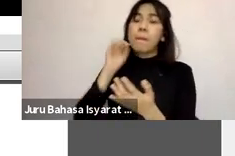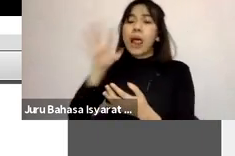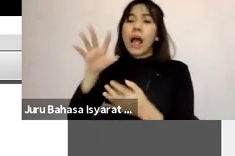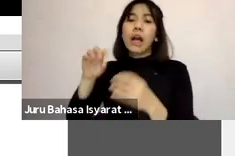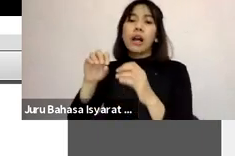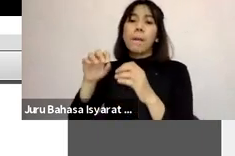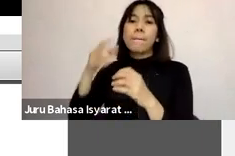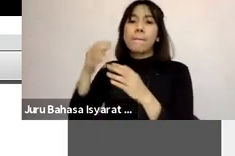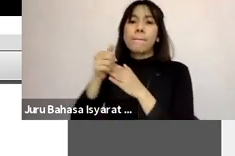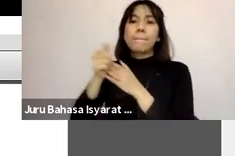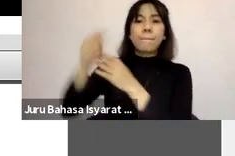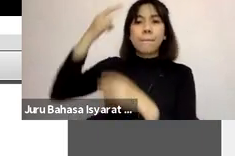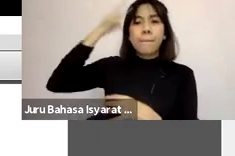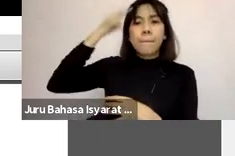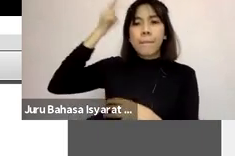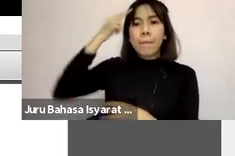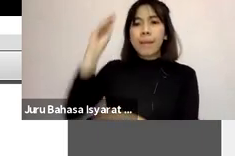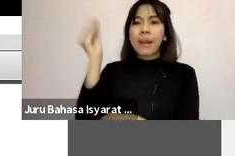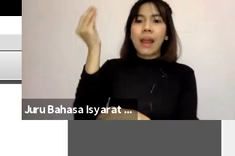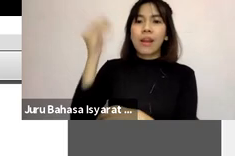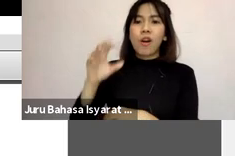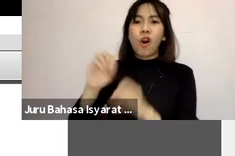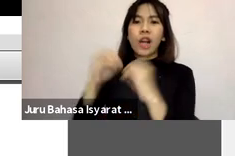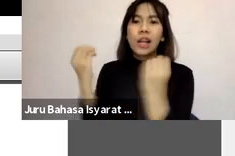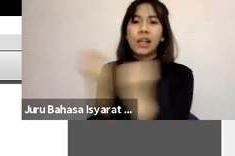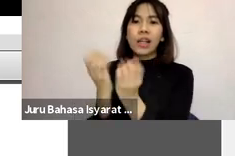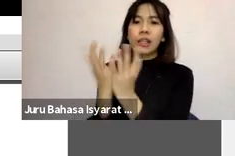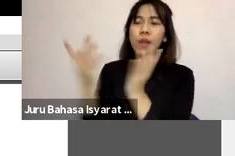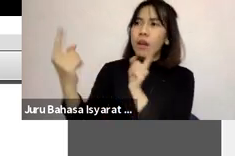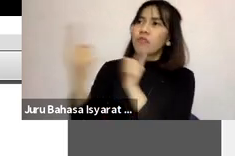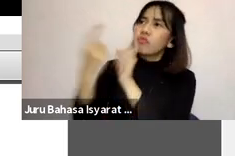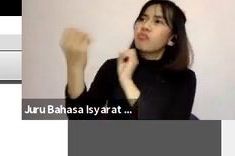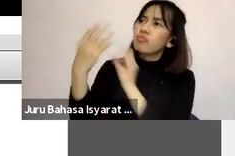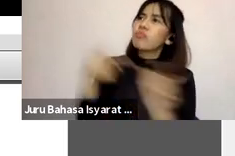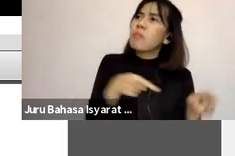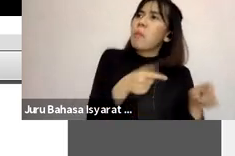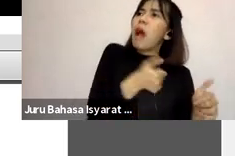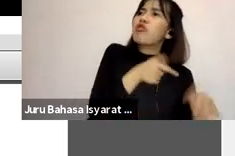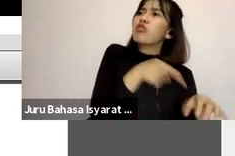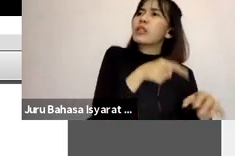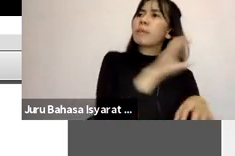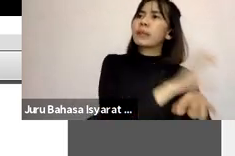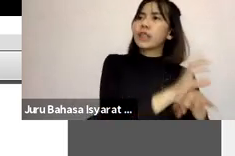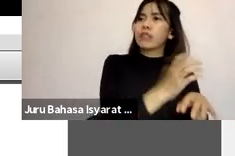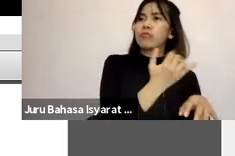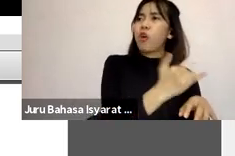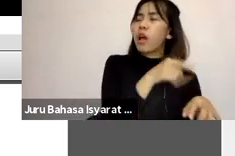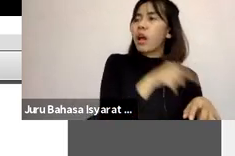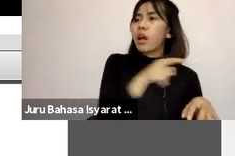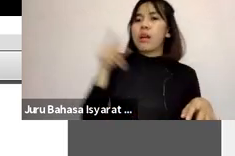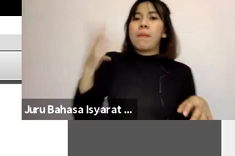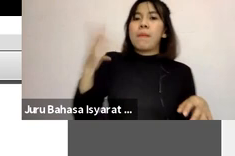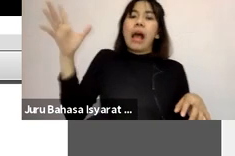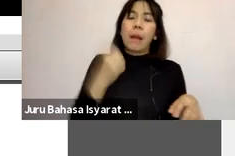positif betul itu sangat bagus sekali itu bisa kita lakukan jadi dari hal-hal yang kecil itu kami harapkan bahwa dari